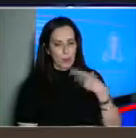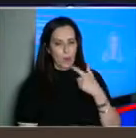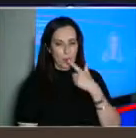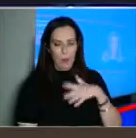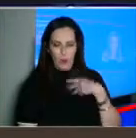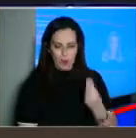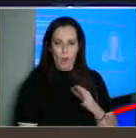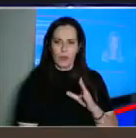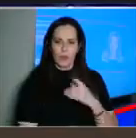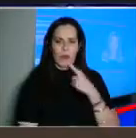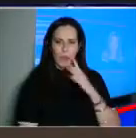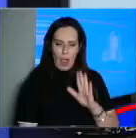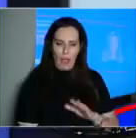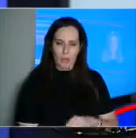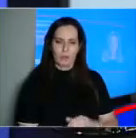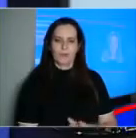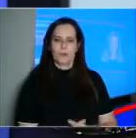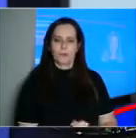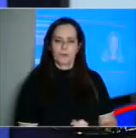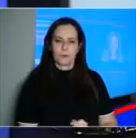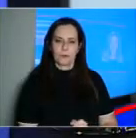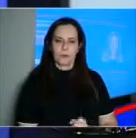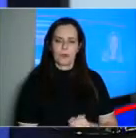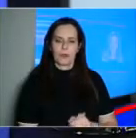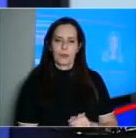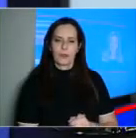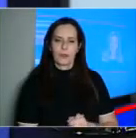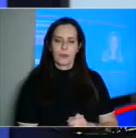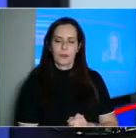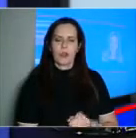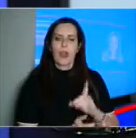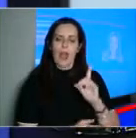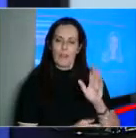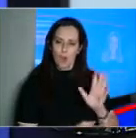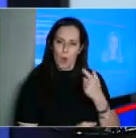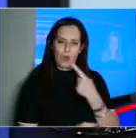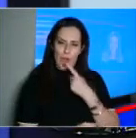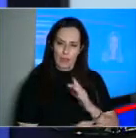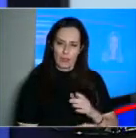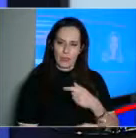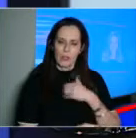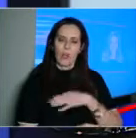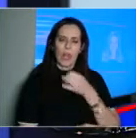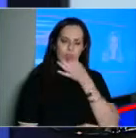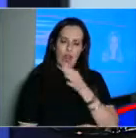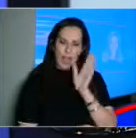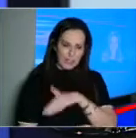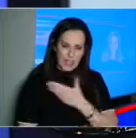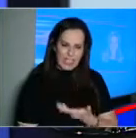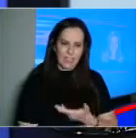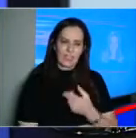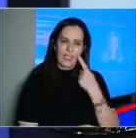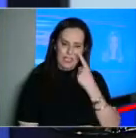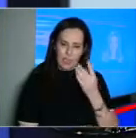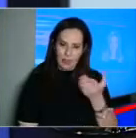ואין שום סיבה. אמרתי נוריד לך, אני ככה אצלנו בה. אני רואה, החיוך עוד שם. אבל בוא נדבר רגע, אני רוצה לדבר איתך רגע, אז אני את זה.